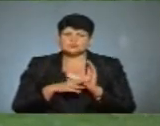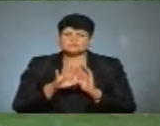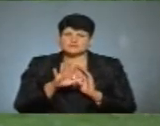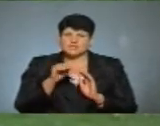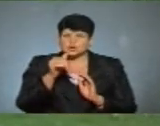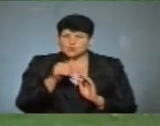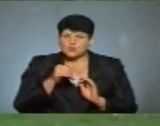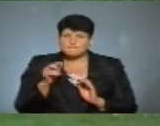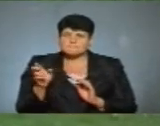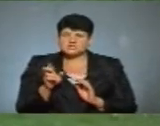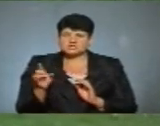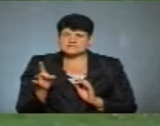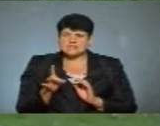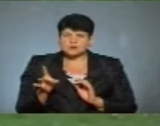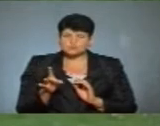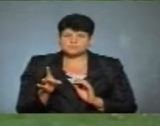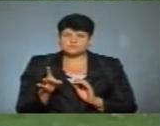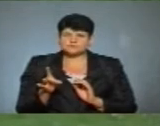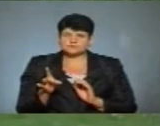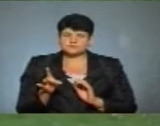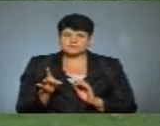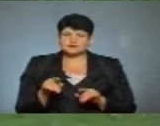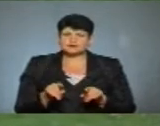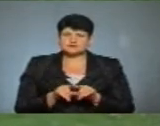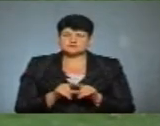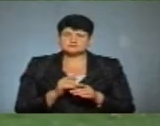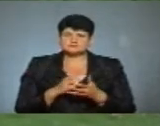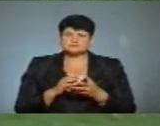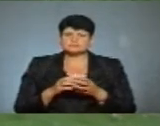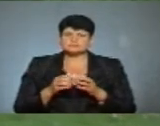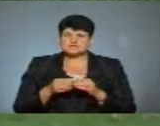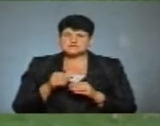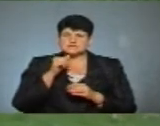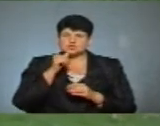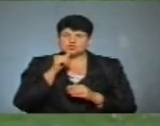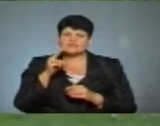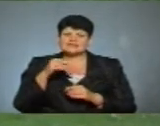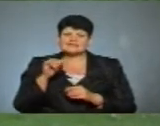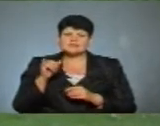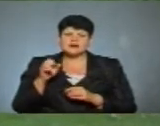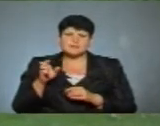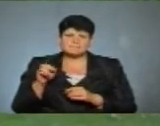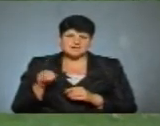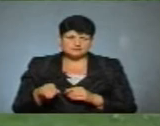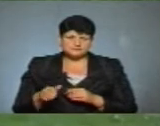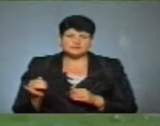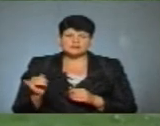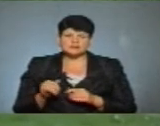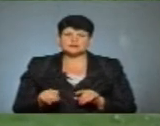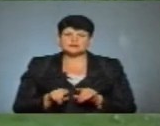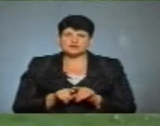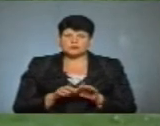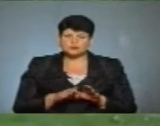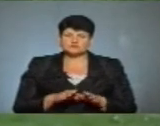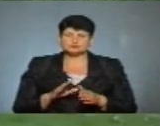років в Бережанському районі. Супутньою патологією був цукровий діабет, а так само їй